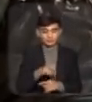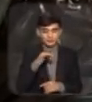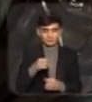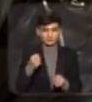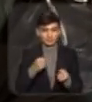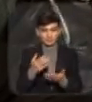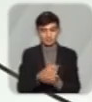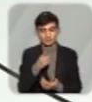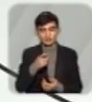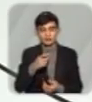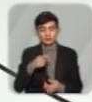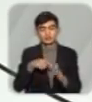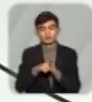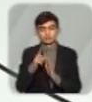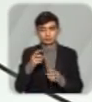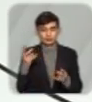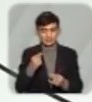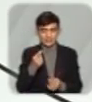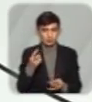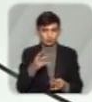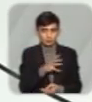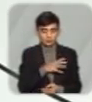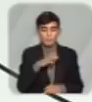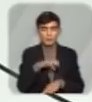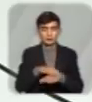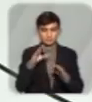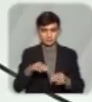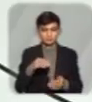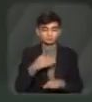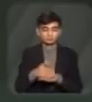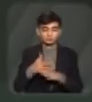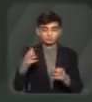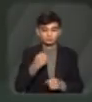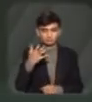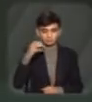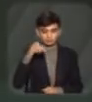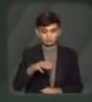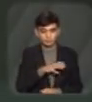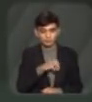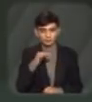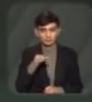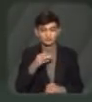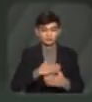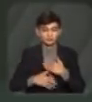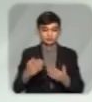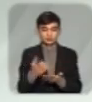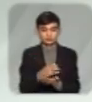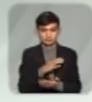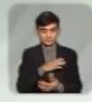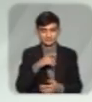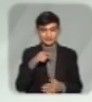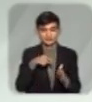басында қатты қажет боп, банктен 500 мың теңге несие алған. Бір сәтте жолы болып, ол жаға кенелген банк